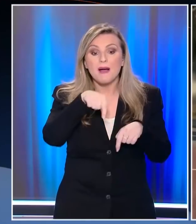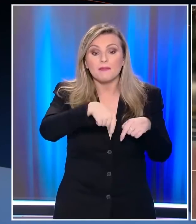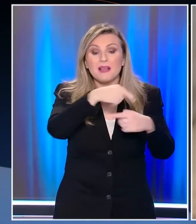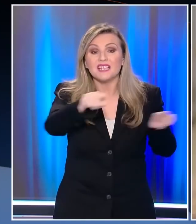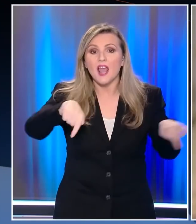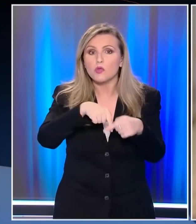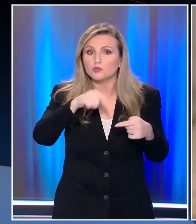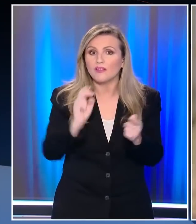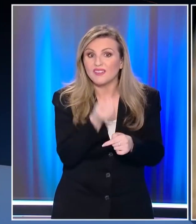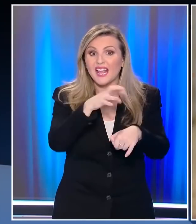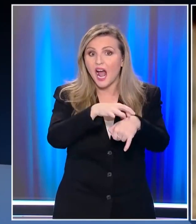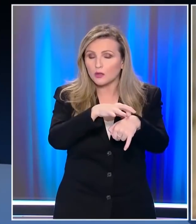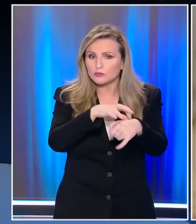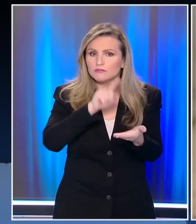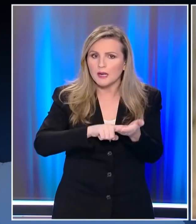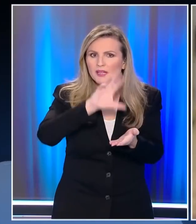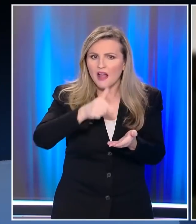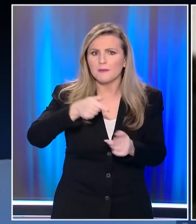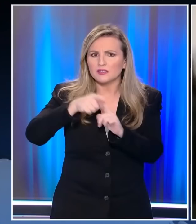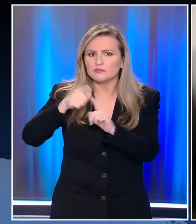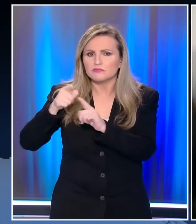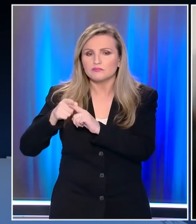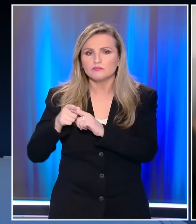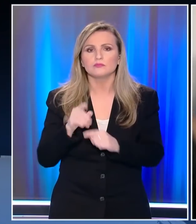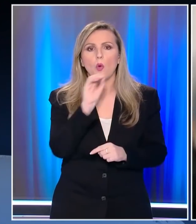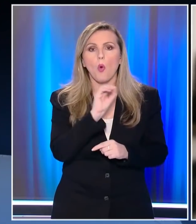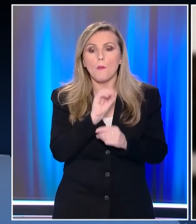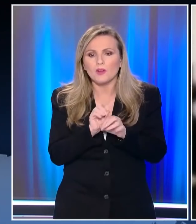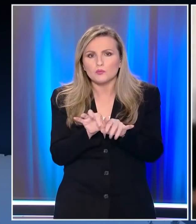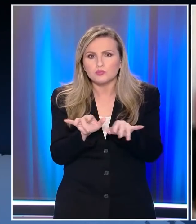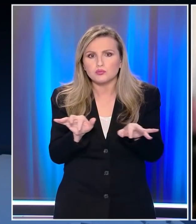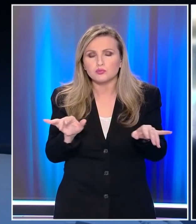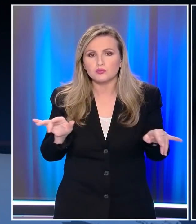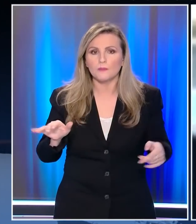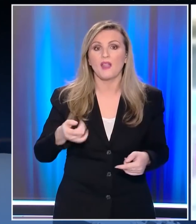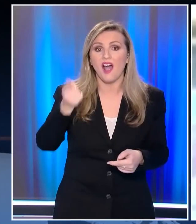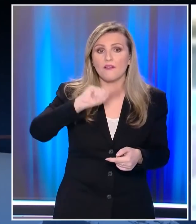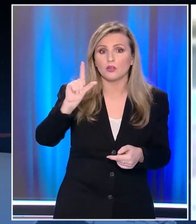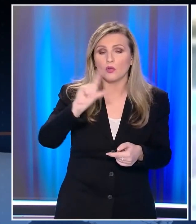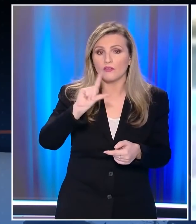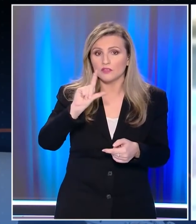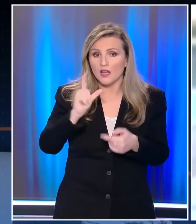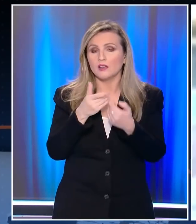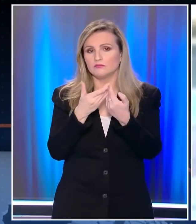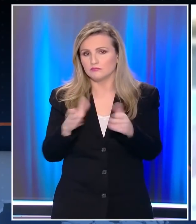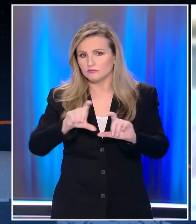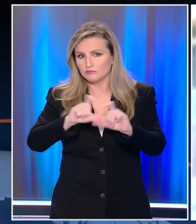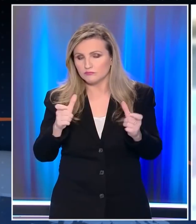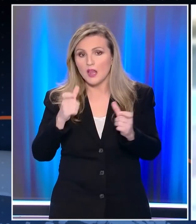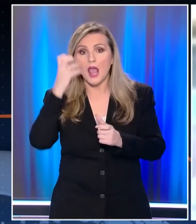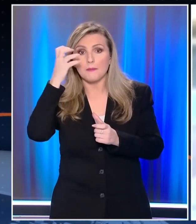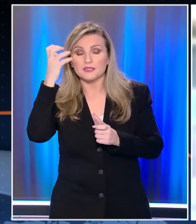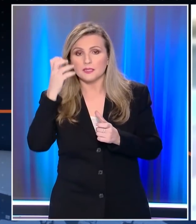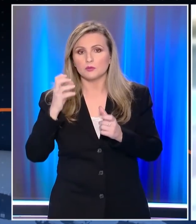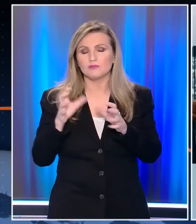στην τάξη. Και ενώ η διασπορά της όμικρον είναι μεγάλη και ο χρόνος μετρά αντίστροφα για το σχολικό κουδούνι, ειδικοί εκφράζουν επιφυλάξεις για